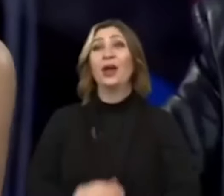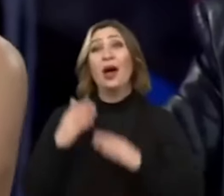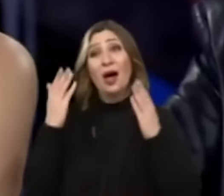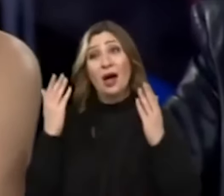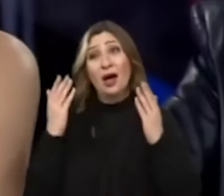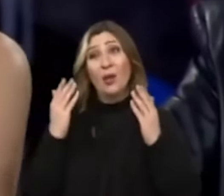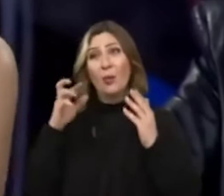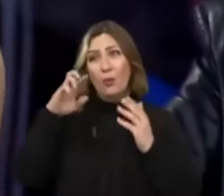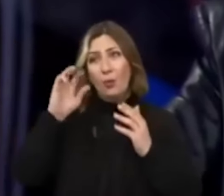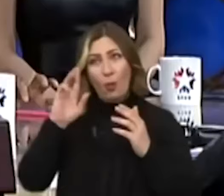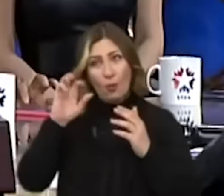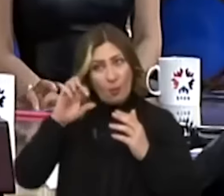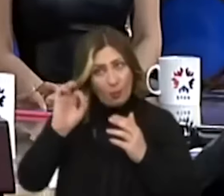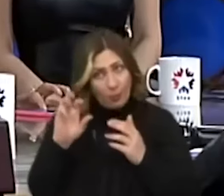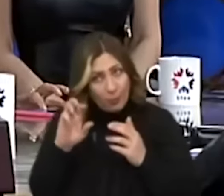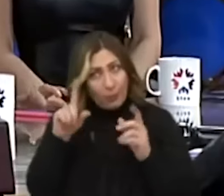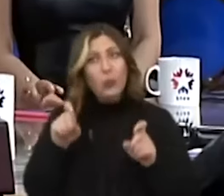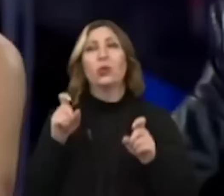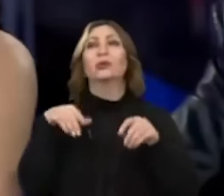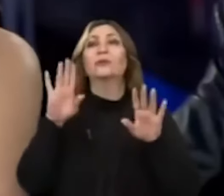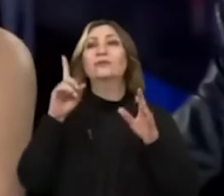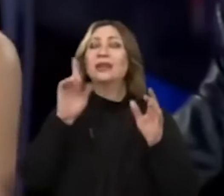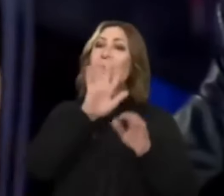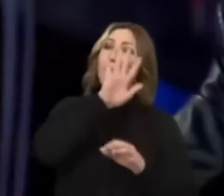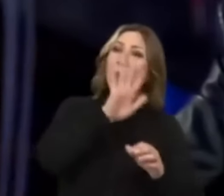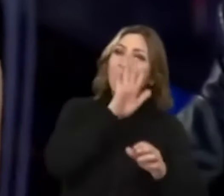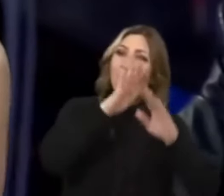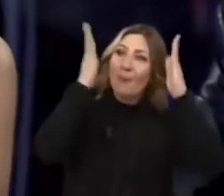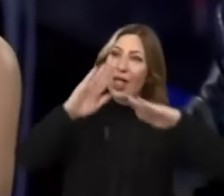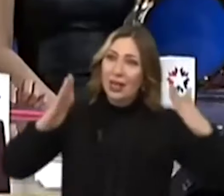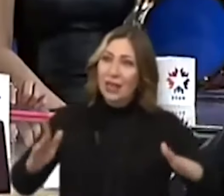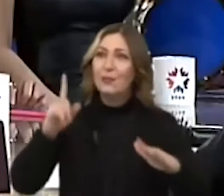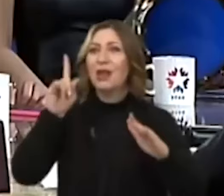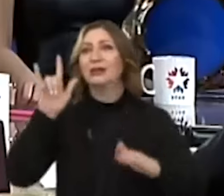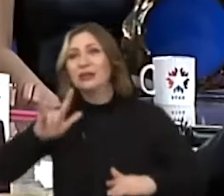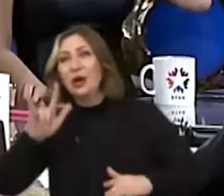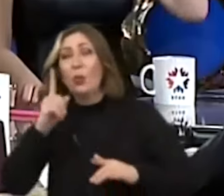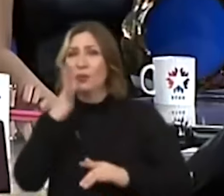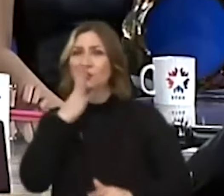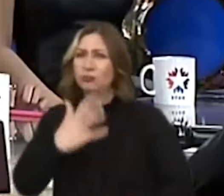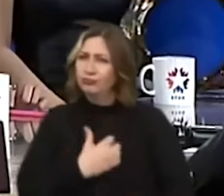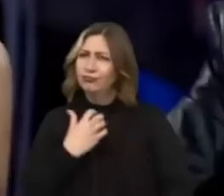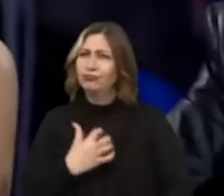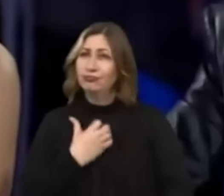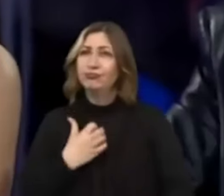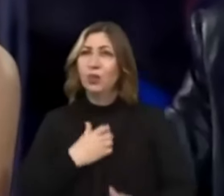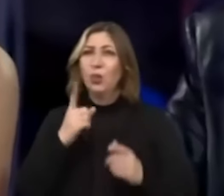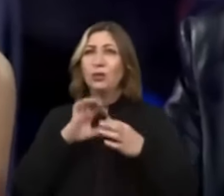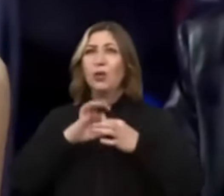Fakat pop mu söyle, ne yaptın onu? Biraz Balkan, biraz rock. Aslında o ağıt biliyorsunuz. Evet. Yok evet, işte oradan